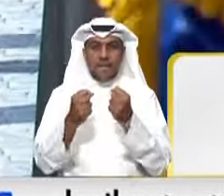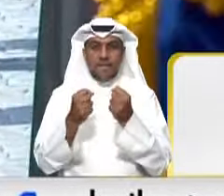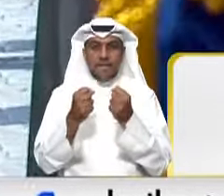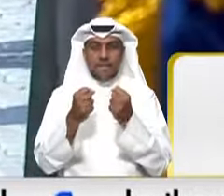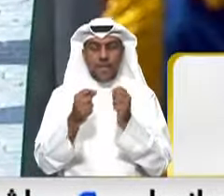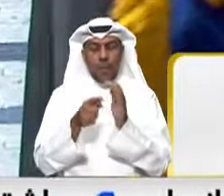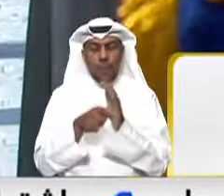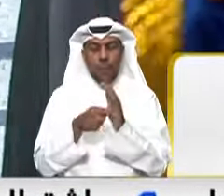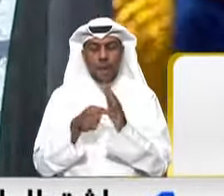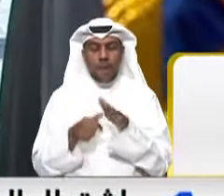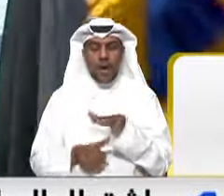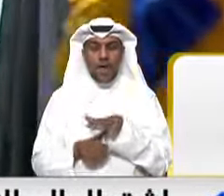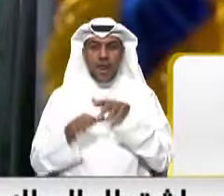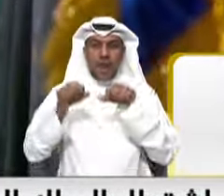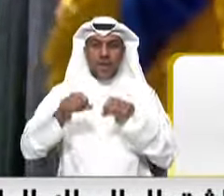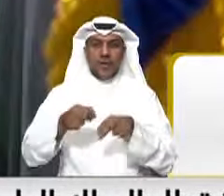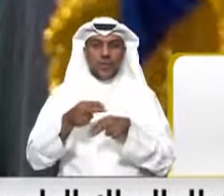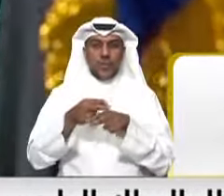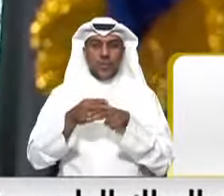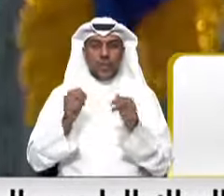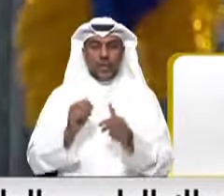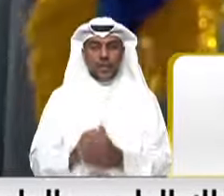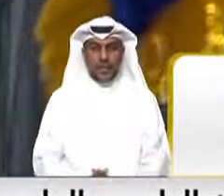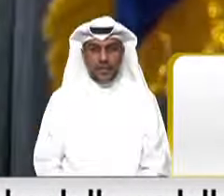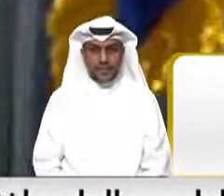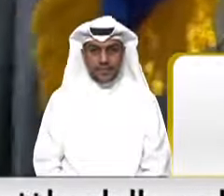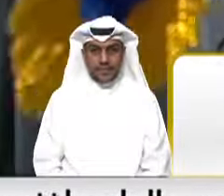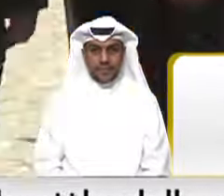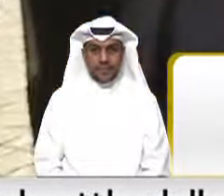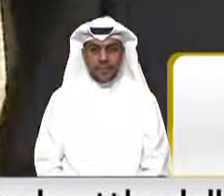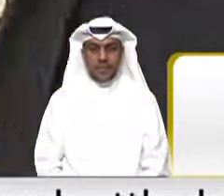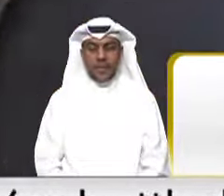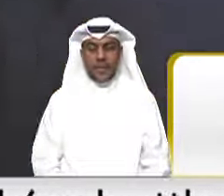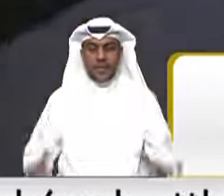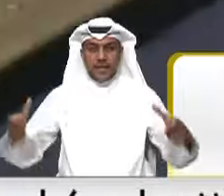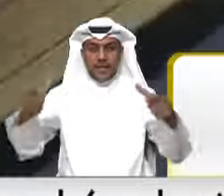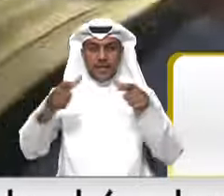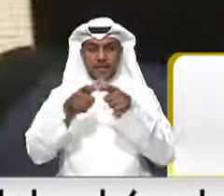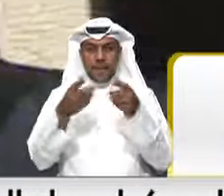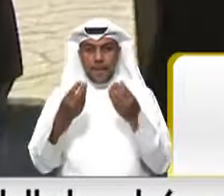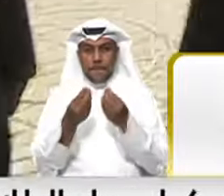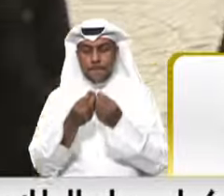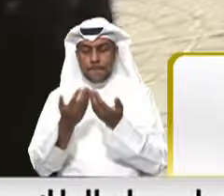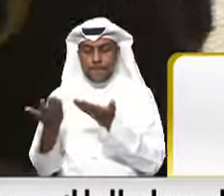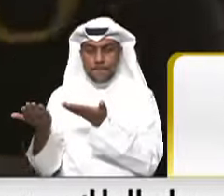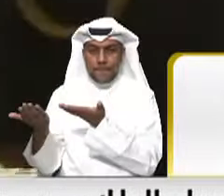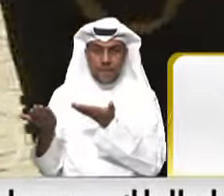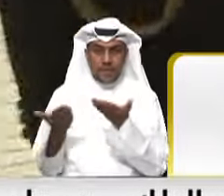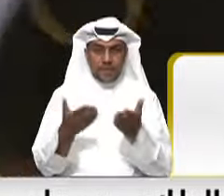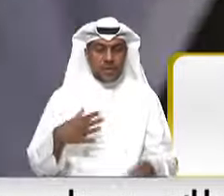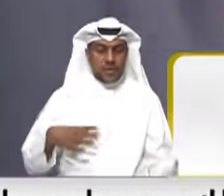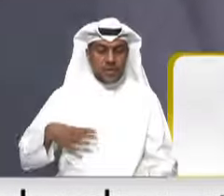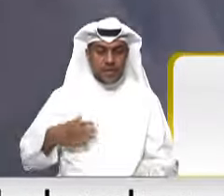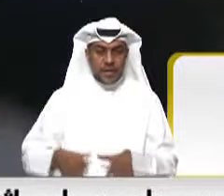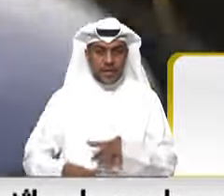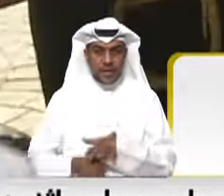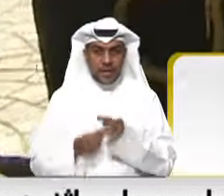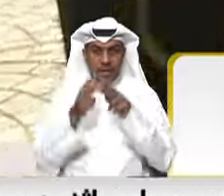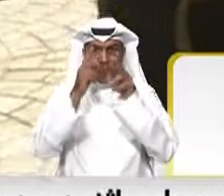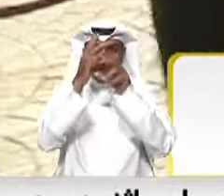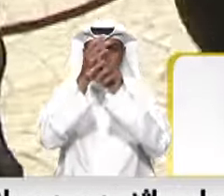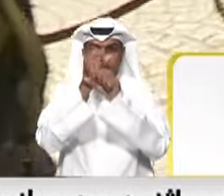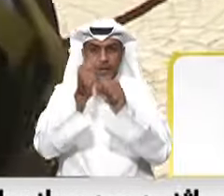الله ورعاه أميرا لدولة الكويت. عقد حضرة صاحب السمو الشيخ مشعل الأحمد الجابر الصباح حفظه الله